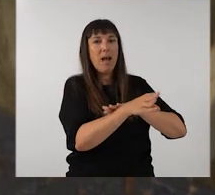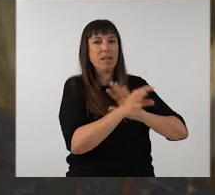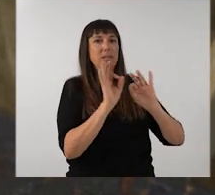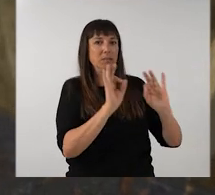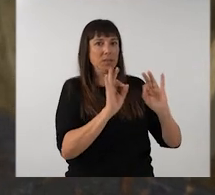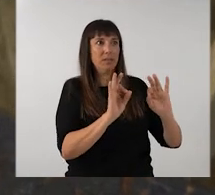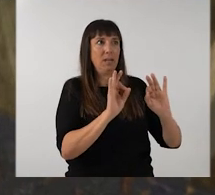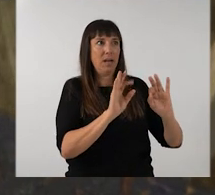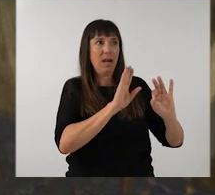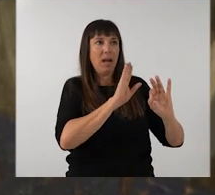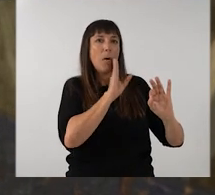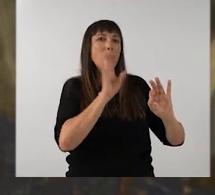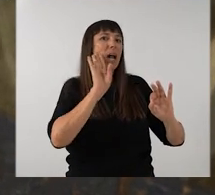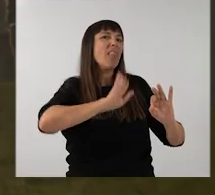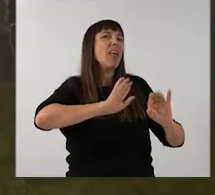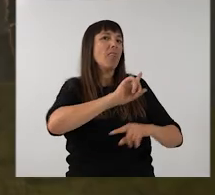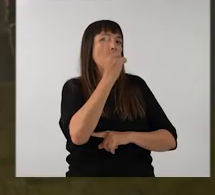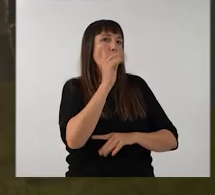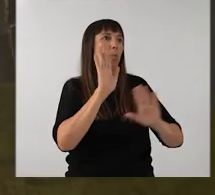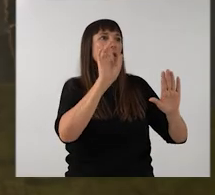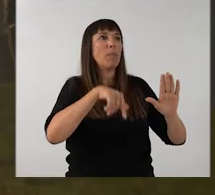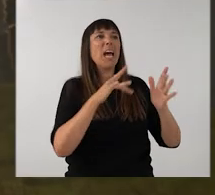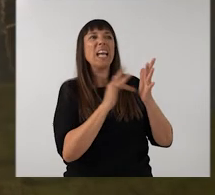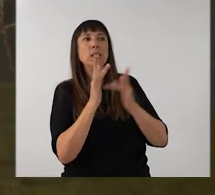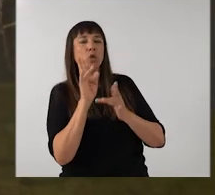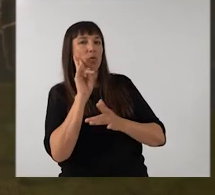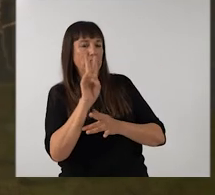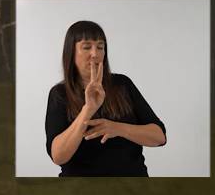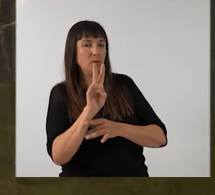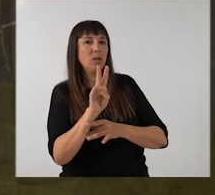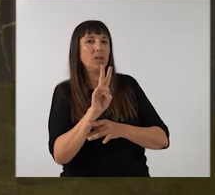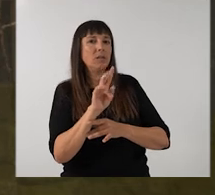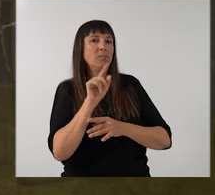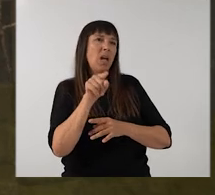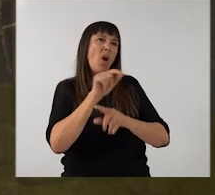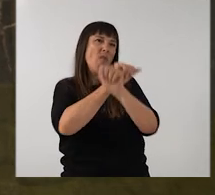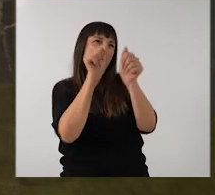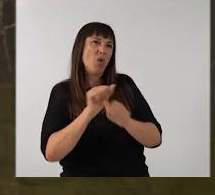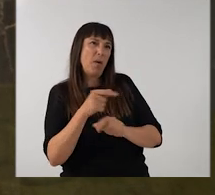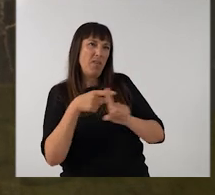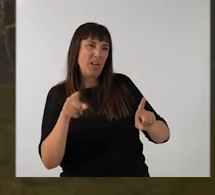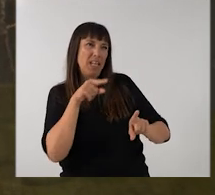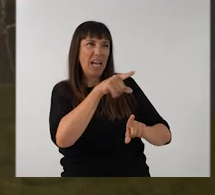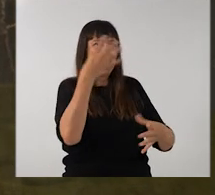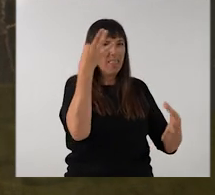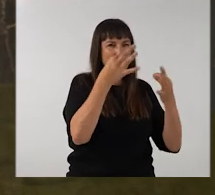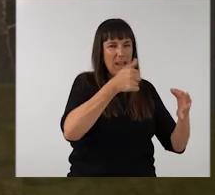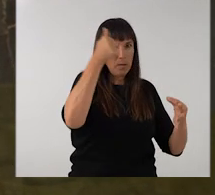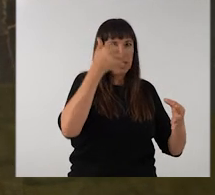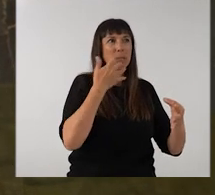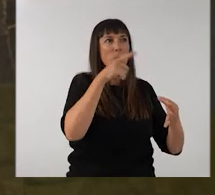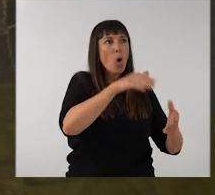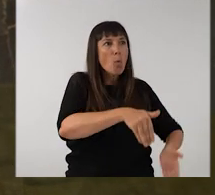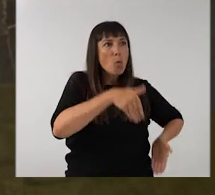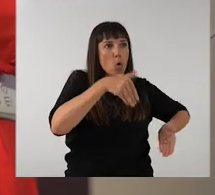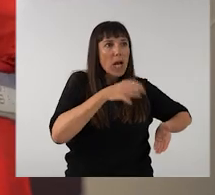són el naixement i l'entrada al temple, en aquest cas de la Mare de Déu, però també les hem vist de Crist i estaven representades d'una altra